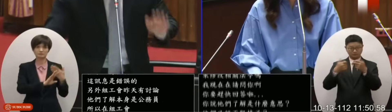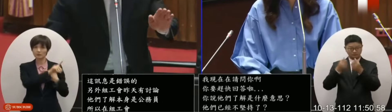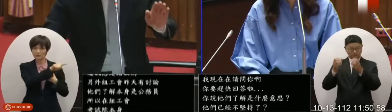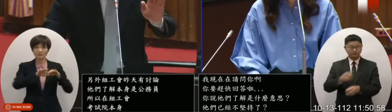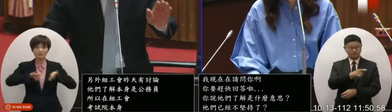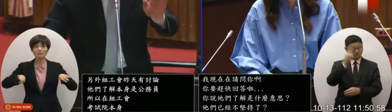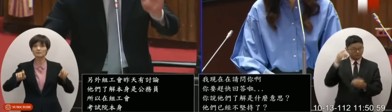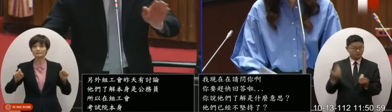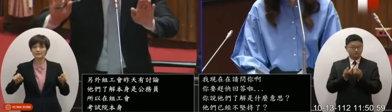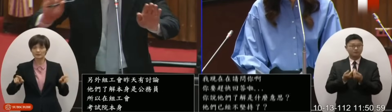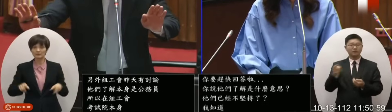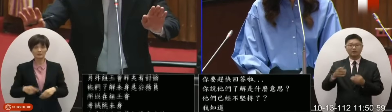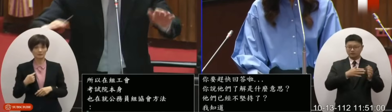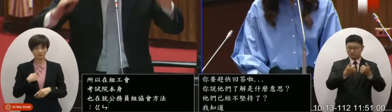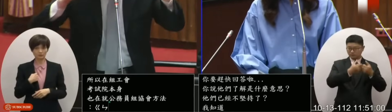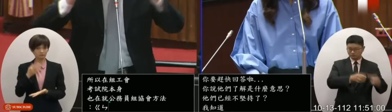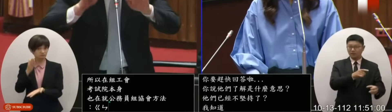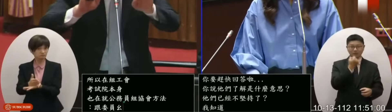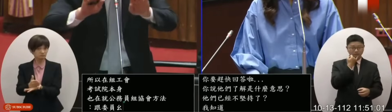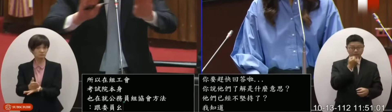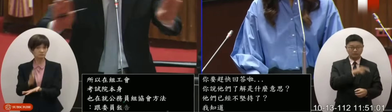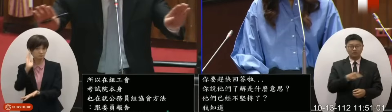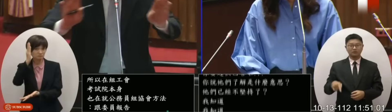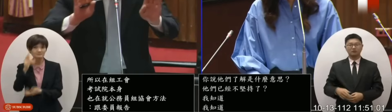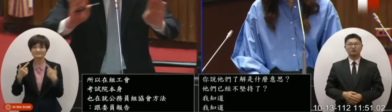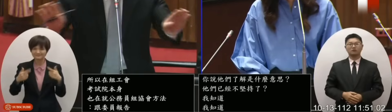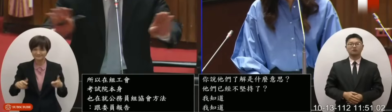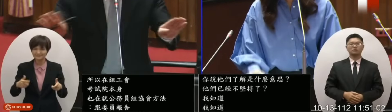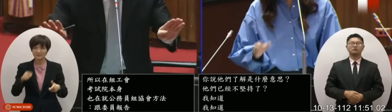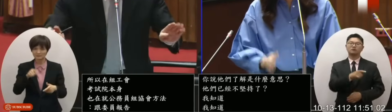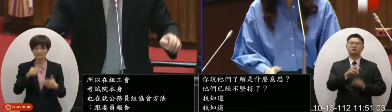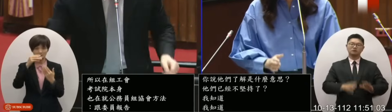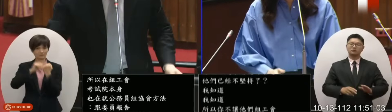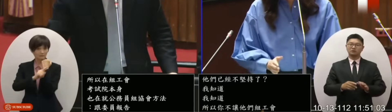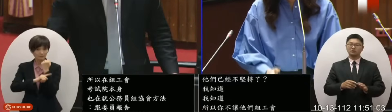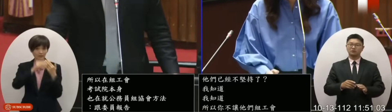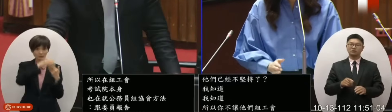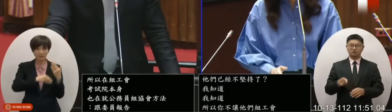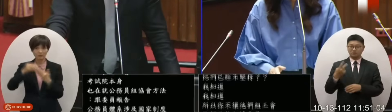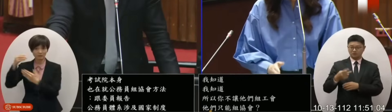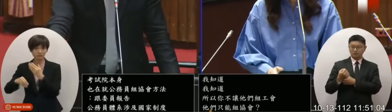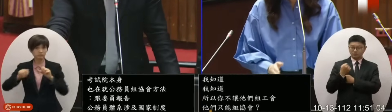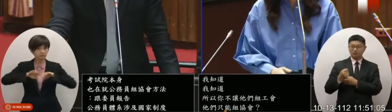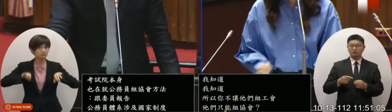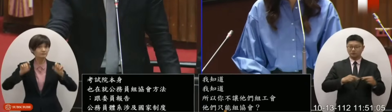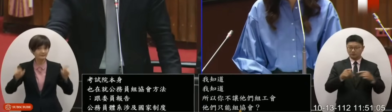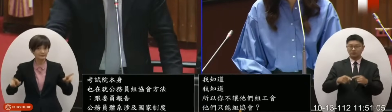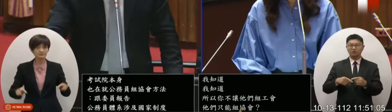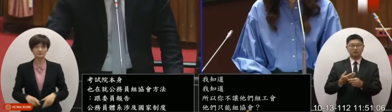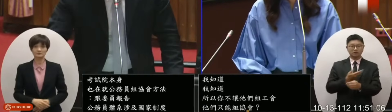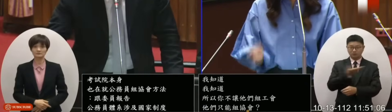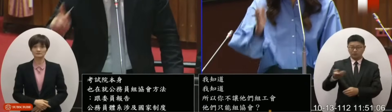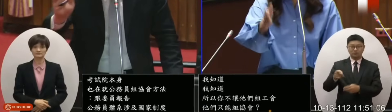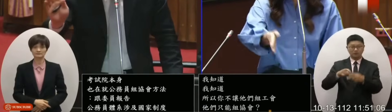会，他们只能组协会。 不是我们不让他组工会，而是这根本就是两个。 那你可以，那你有要往这个方向去让他们可以组